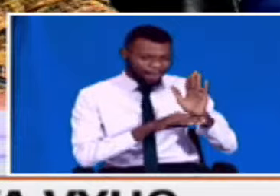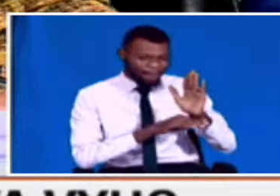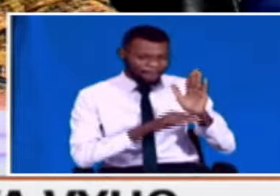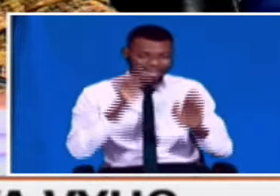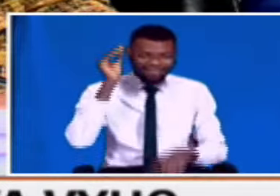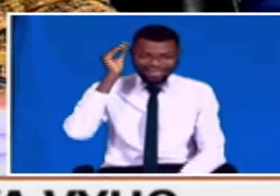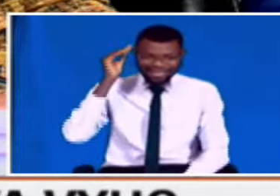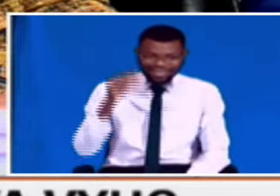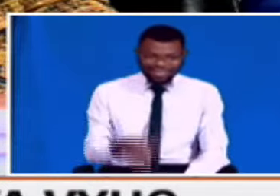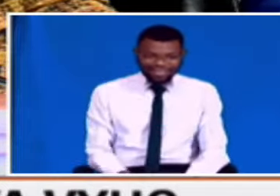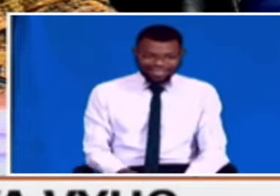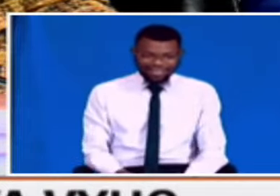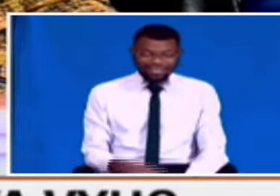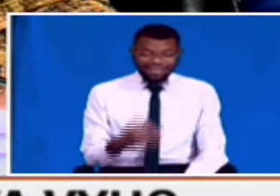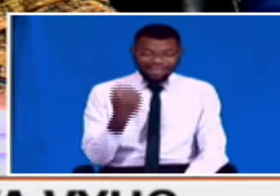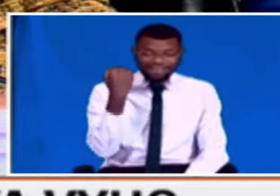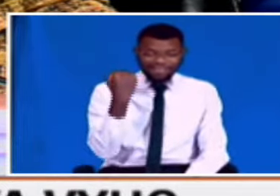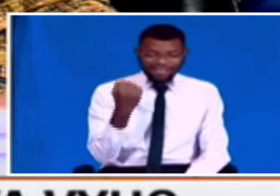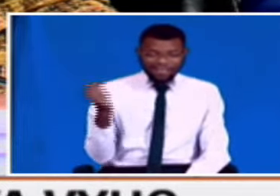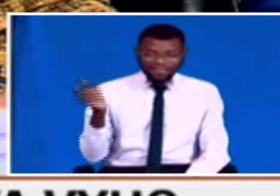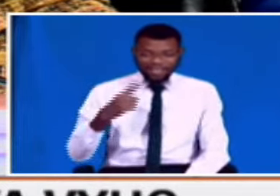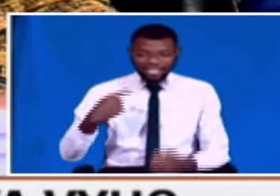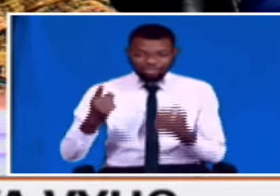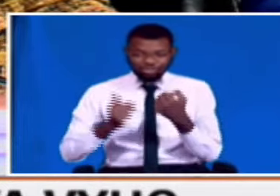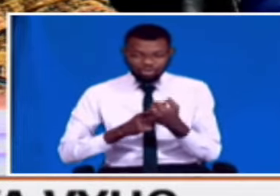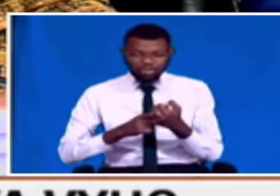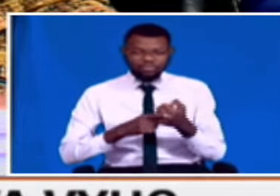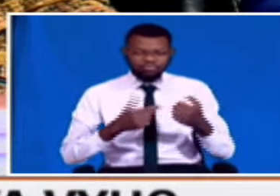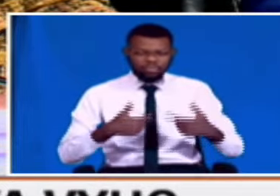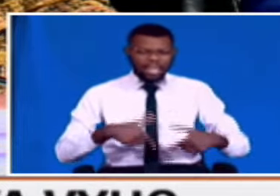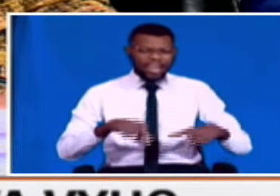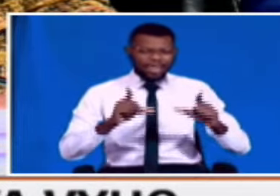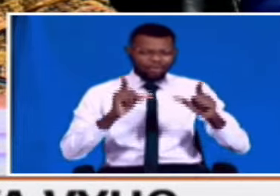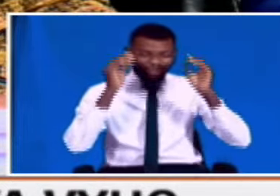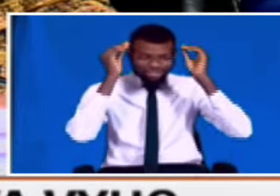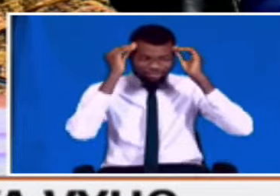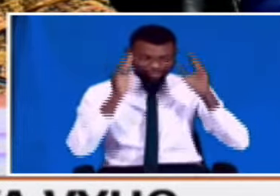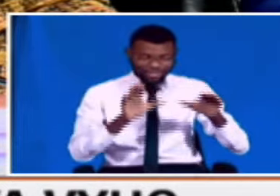5th of June, to allow students to transfer, so they have adequate time